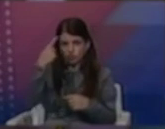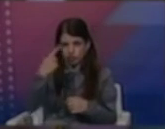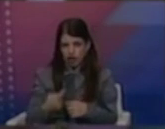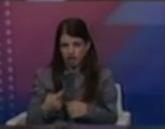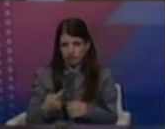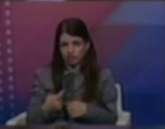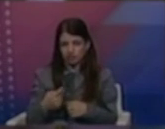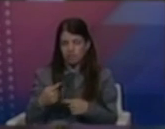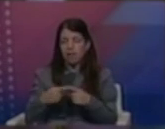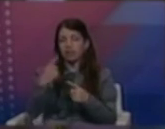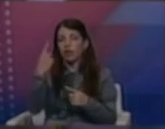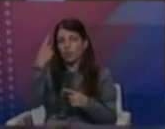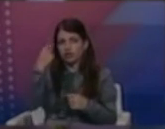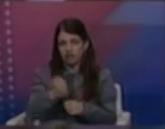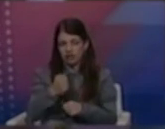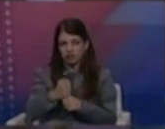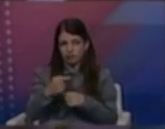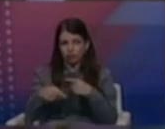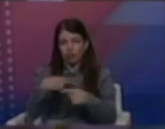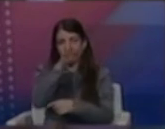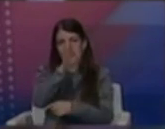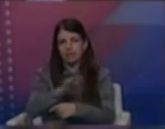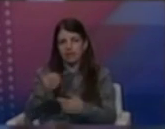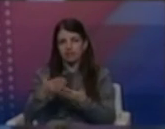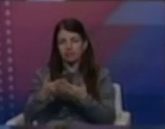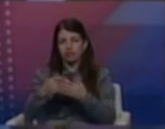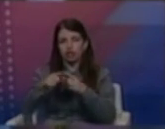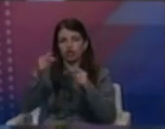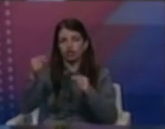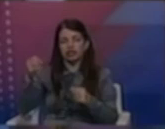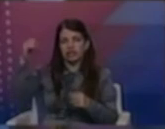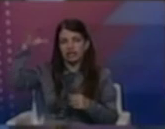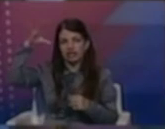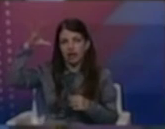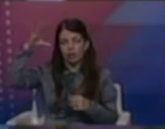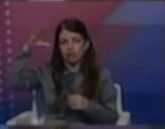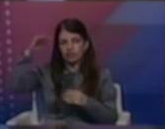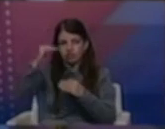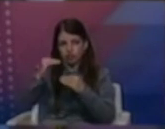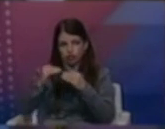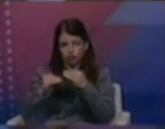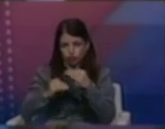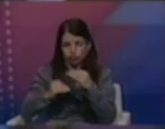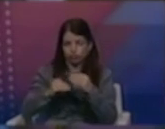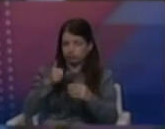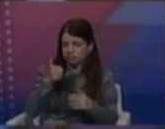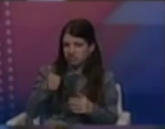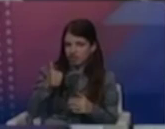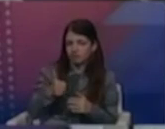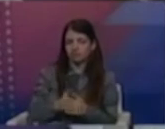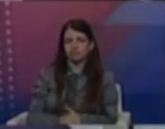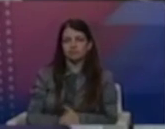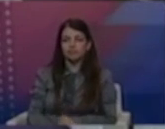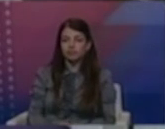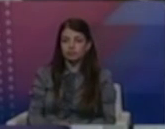ġurnata day one fuq il-pjan biex irraħsu il-kontijiet mod realistiku u sostenibli.